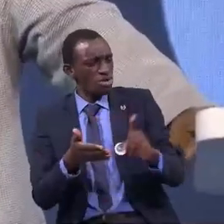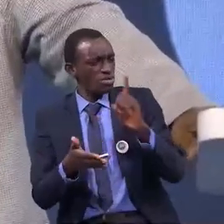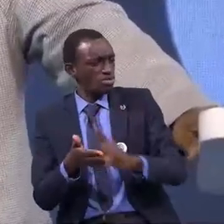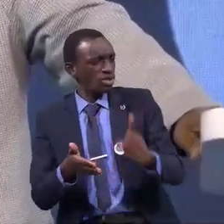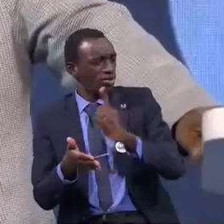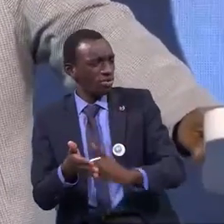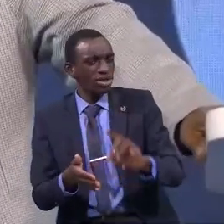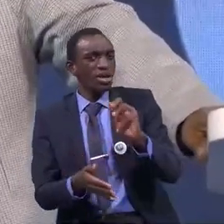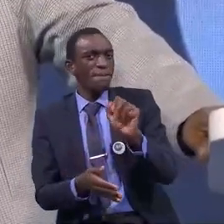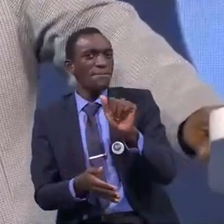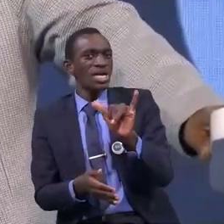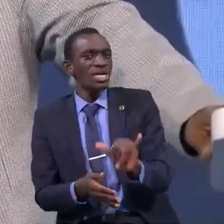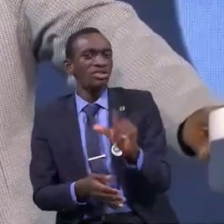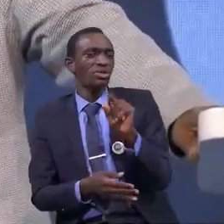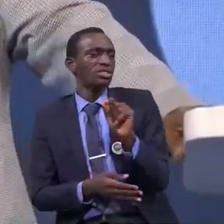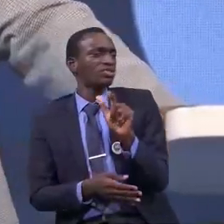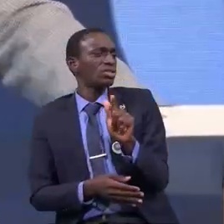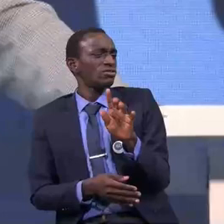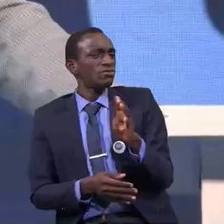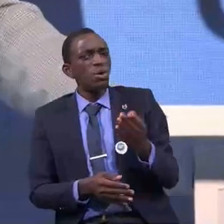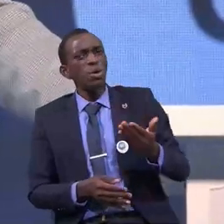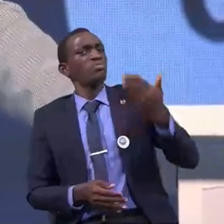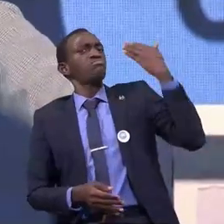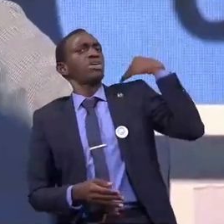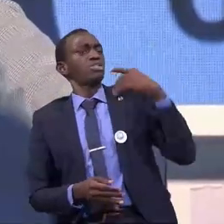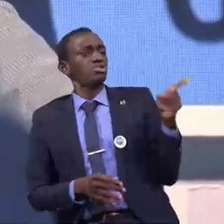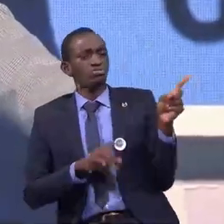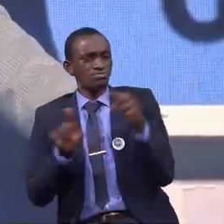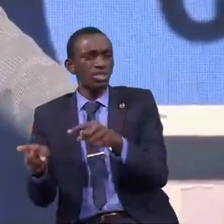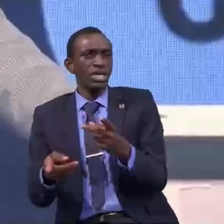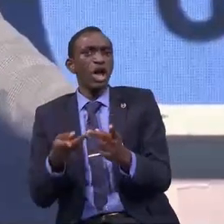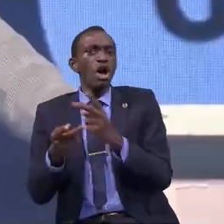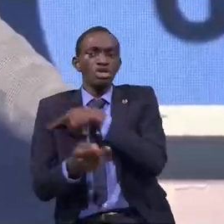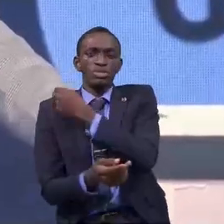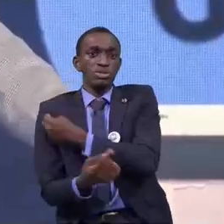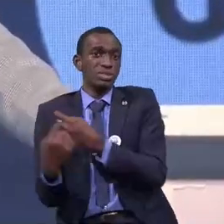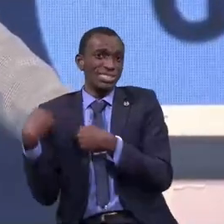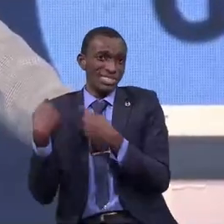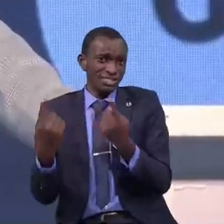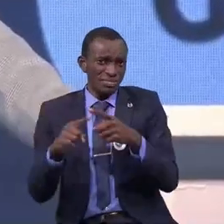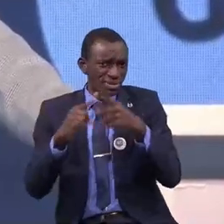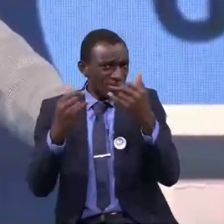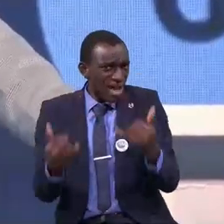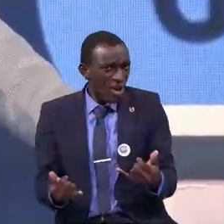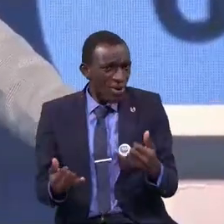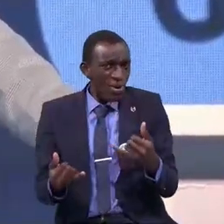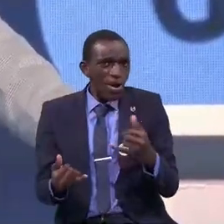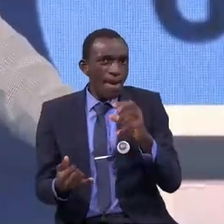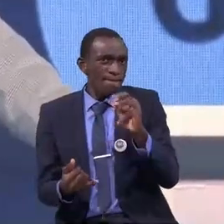Il dit, ah, mais avant mai 2024, tu venais toutes les semaines à l'hôpital, non? Depuis mai